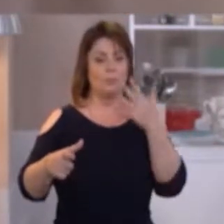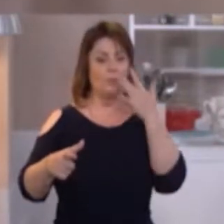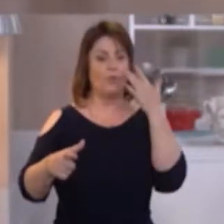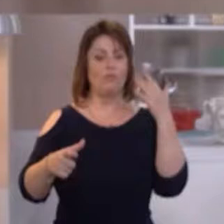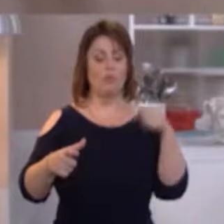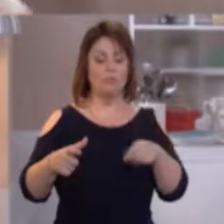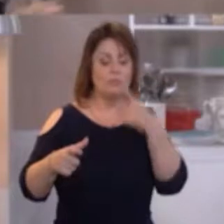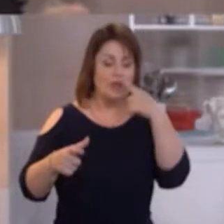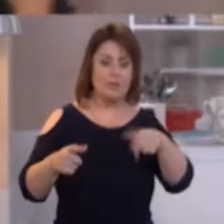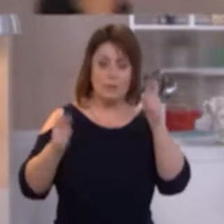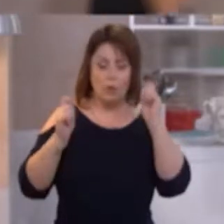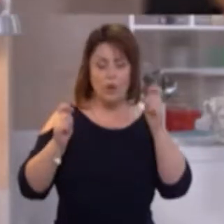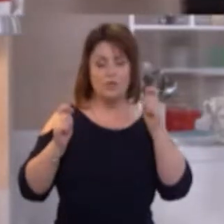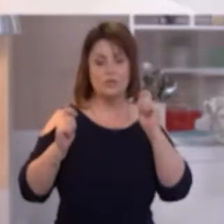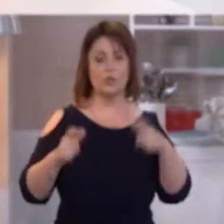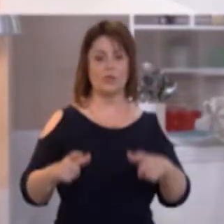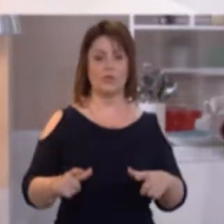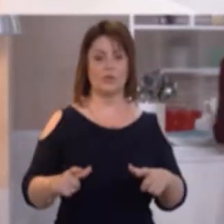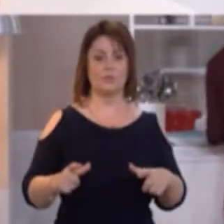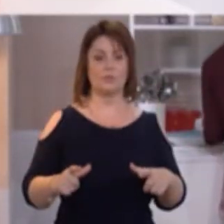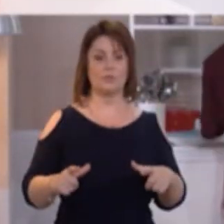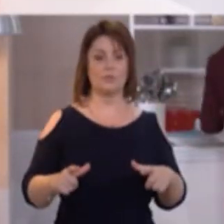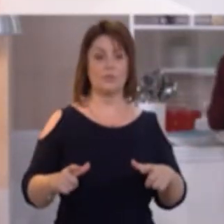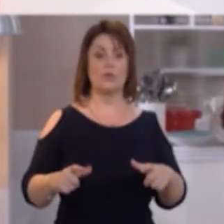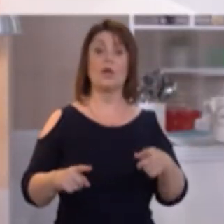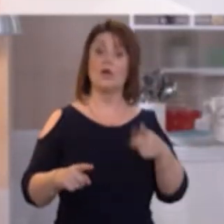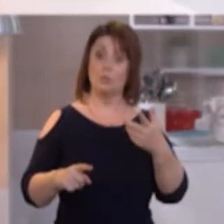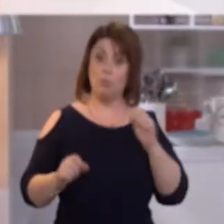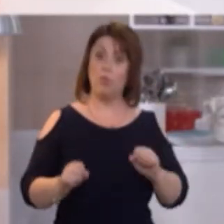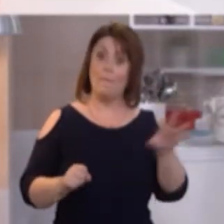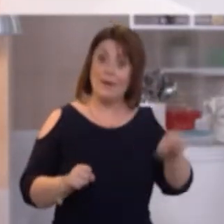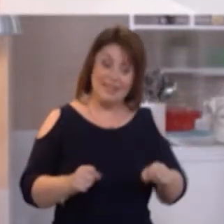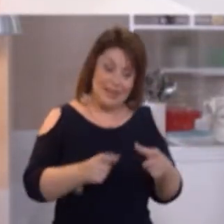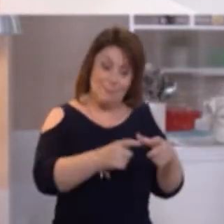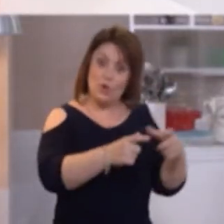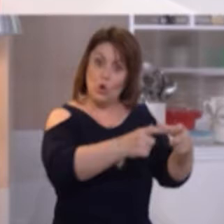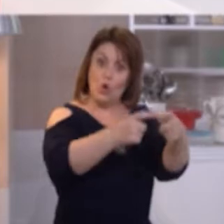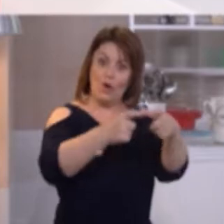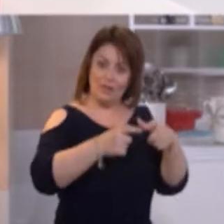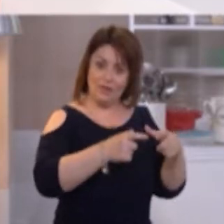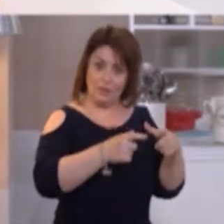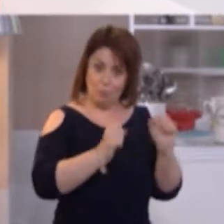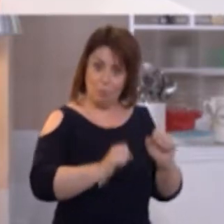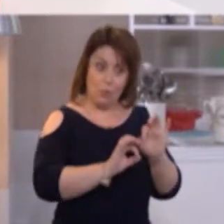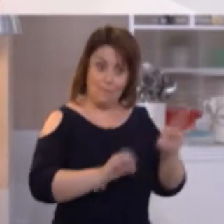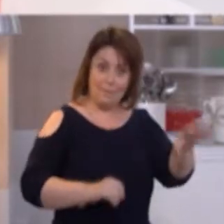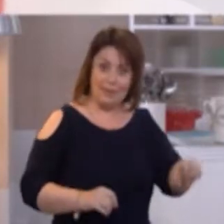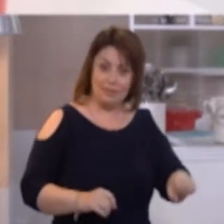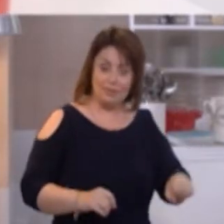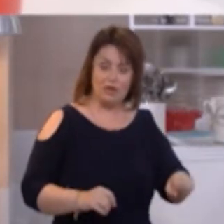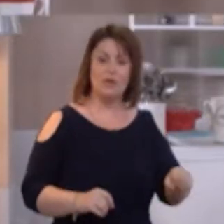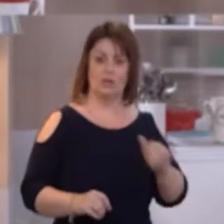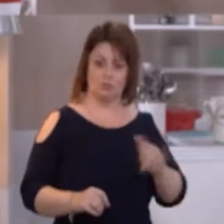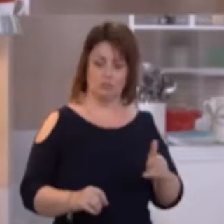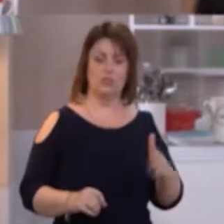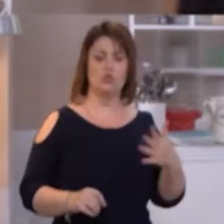Buona colazione. Prendo anche questi più piccoli. Quelli più piccini. Li abbiamo